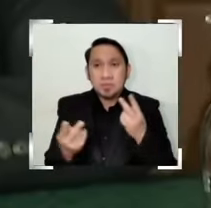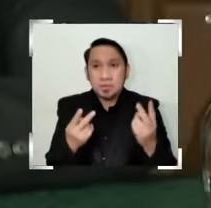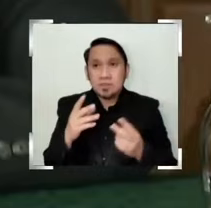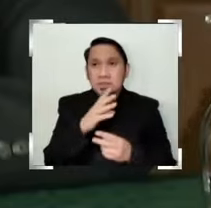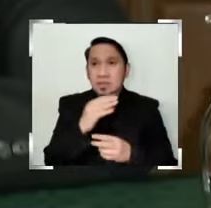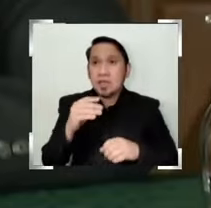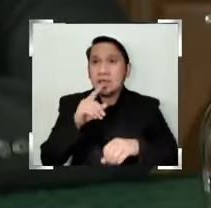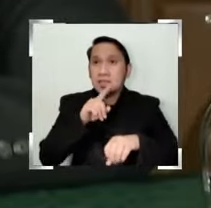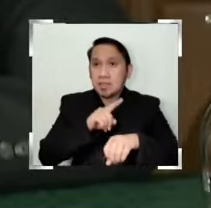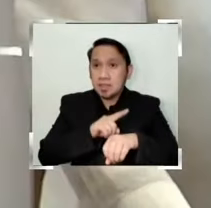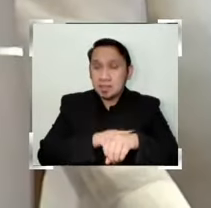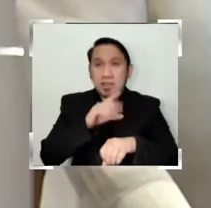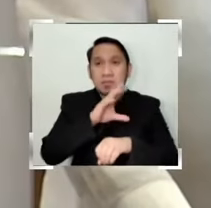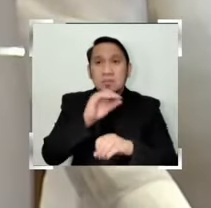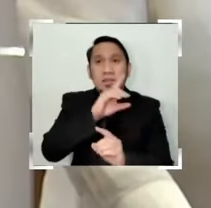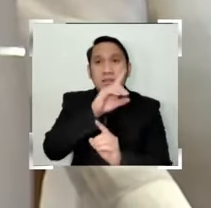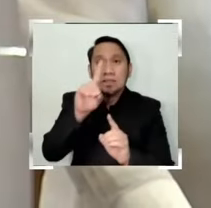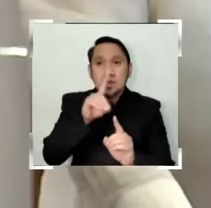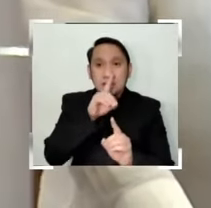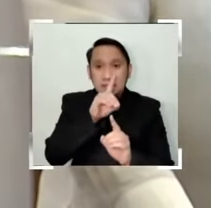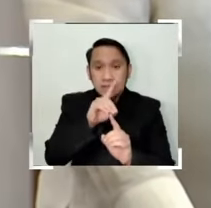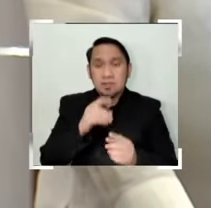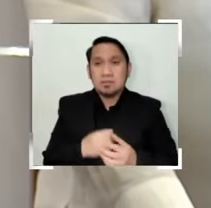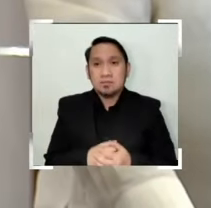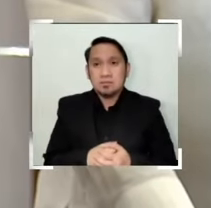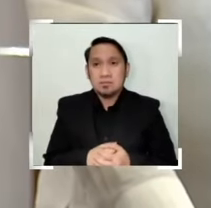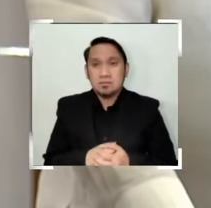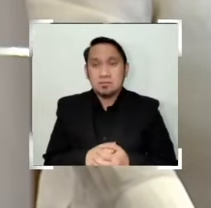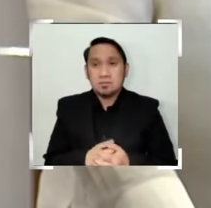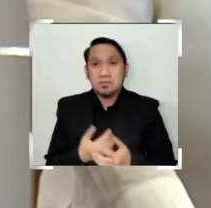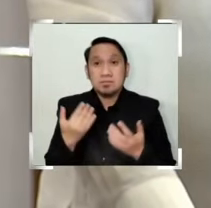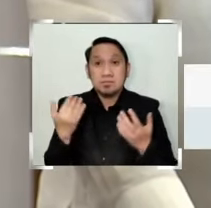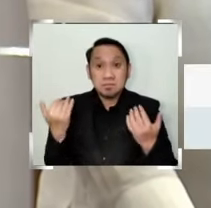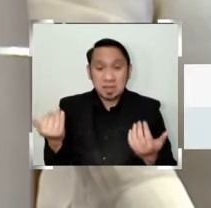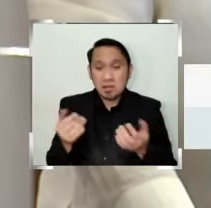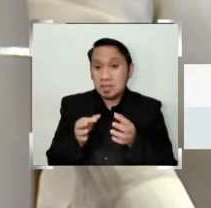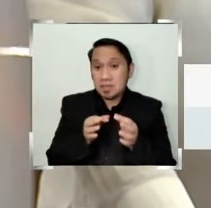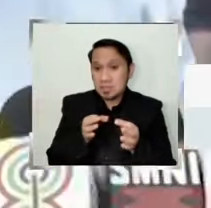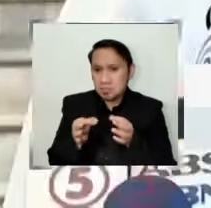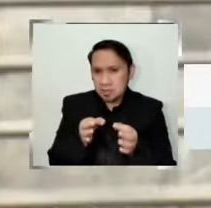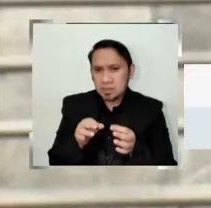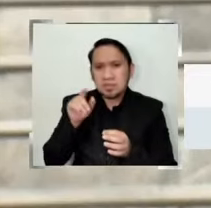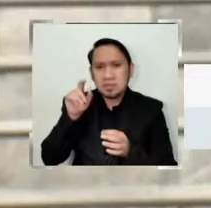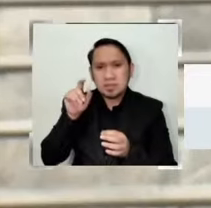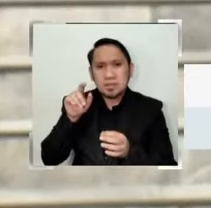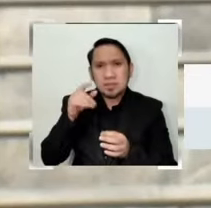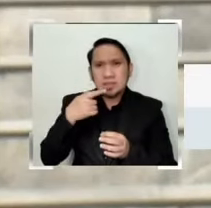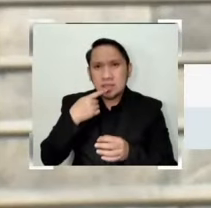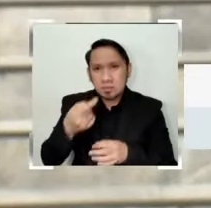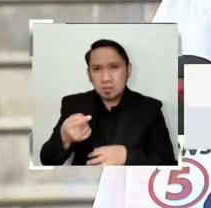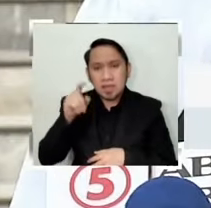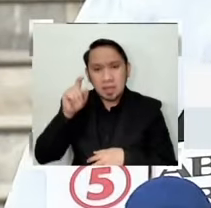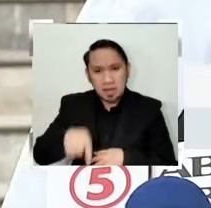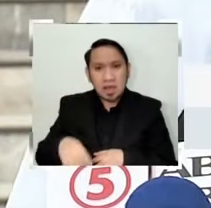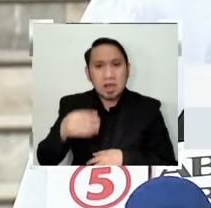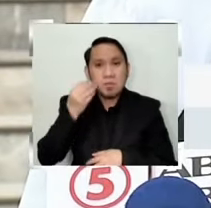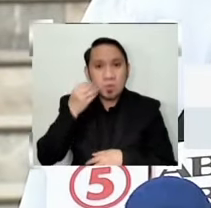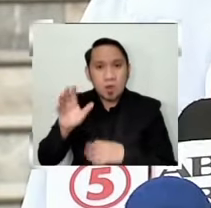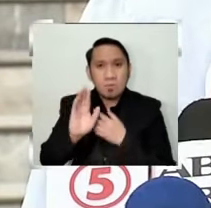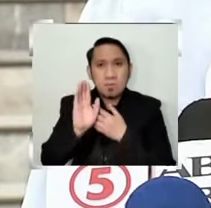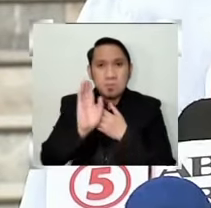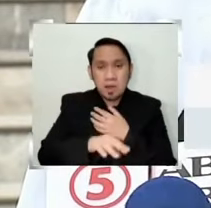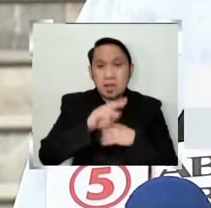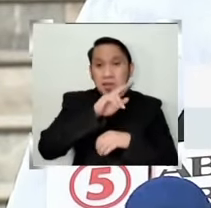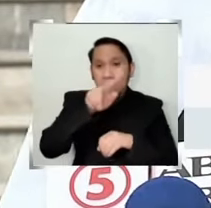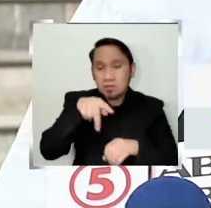dates. Pinayuhan na siya ni House Speaker Martin Romualdez na umuwi na sa lalong madaling panahon. Sabi naman ni Justice Secretary Jesus